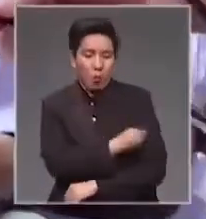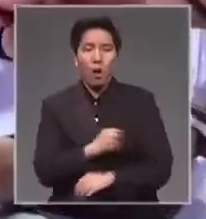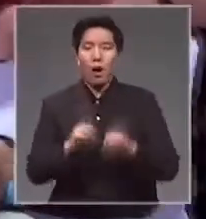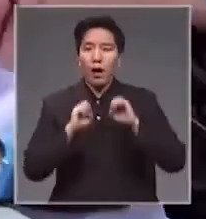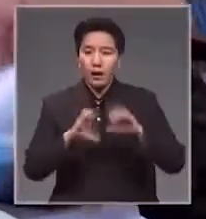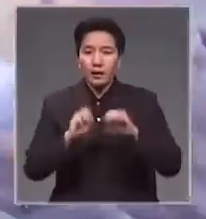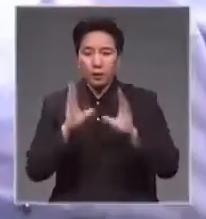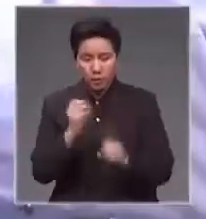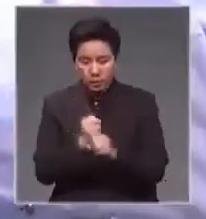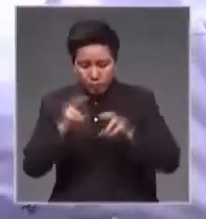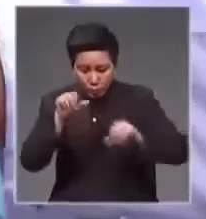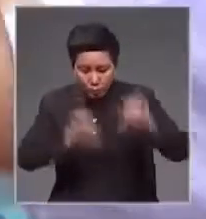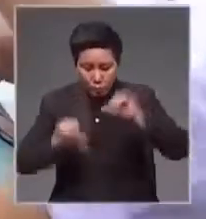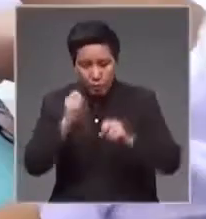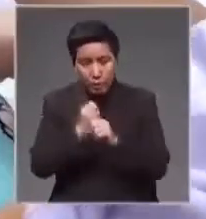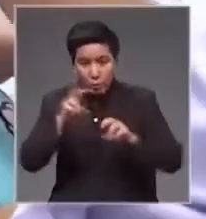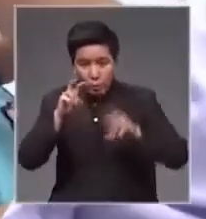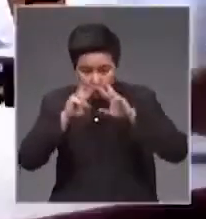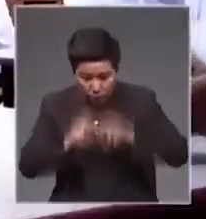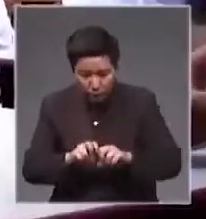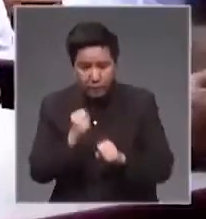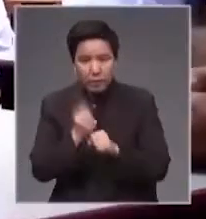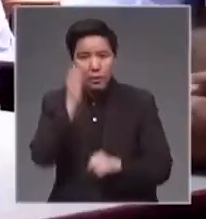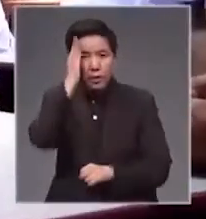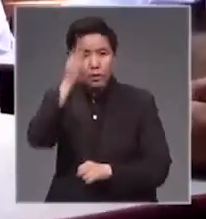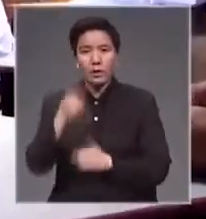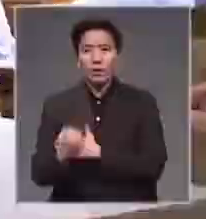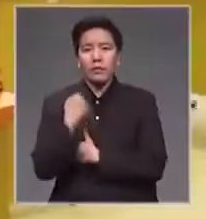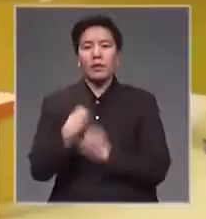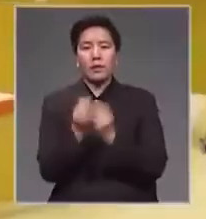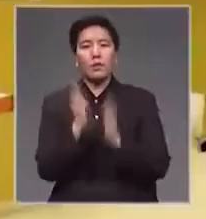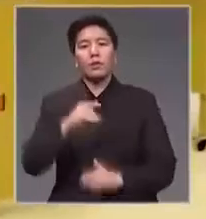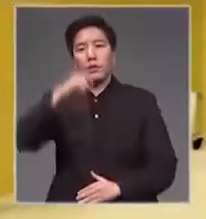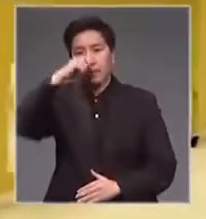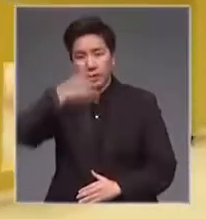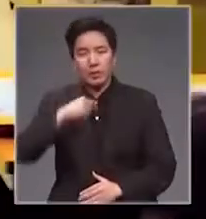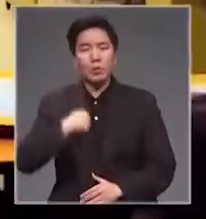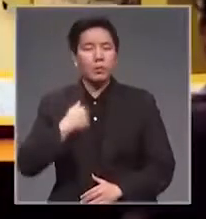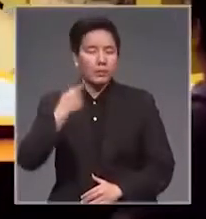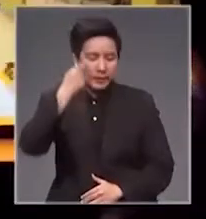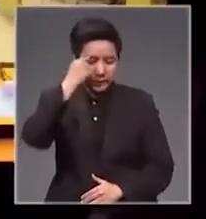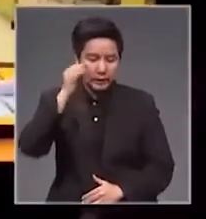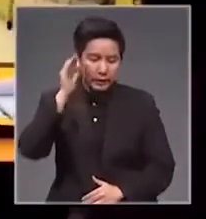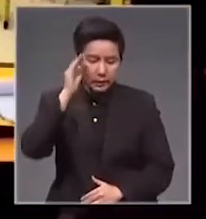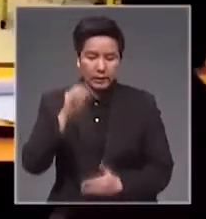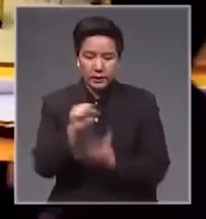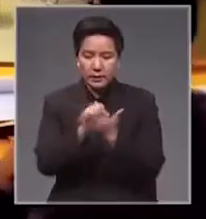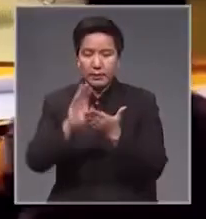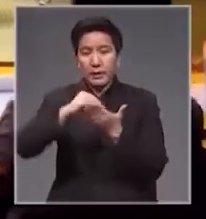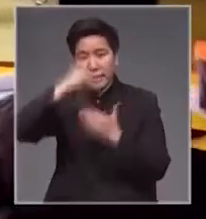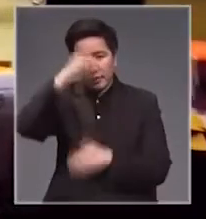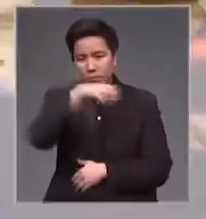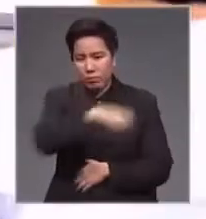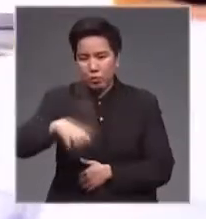พื่อร่วมกันสร้างอนาคตที่แข็งแกร่งให้กับประเทศชาติผมเชื่อเสมอมาว่าสถาบันการศึกษานั้นจำเป็นต้องเปิดตัวเองสู่ชุ